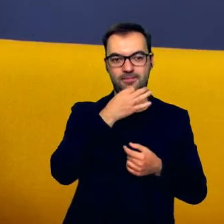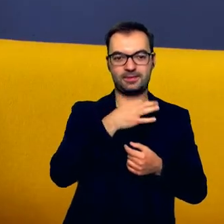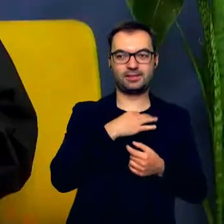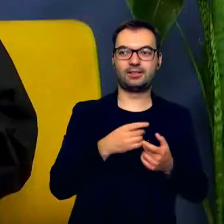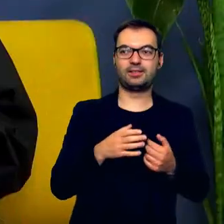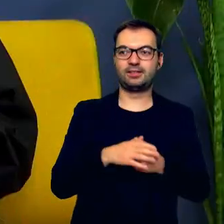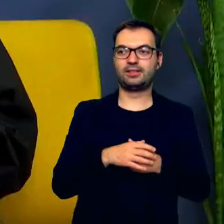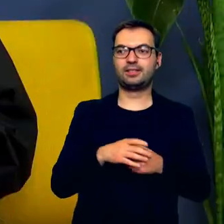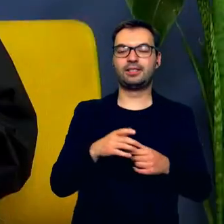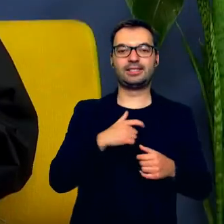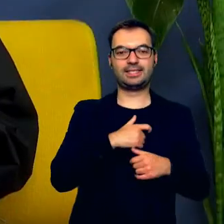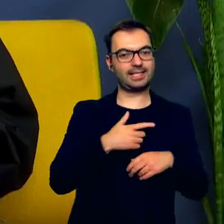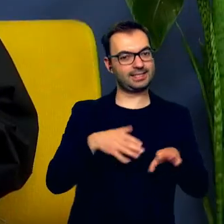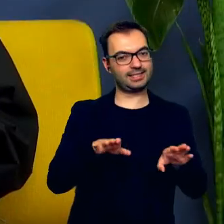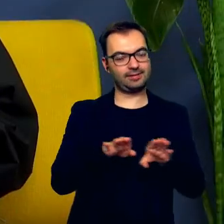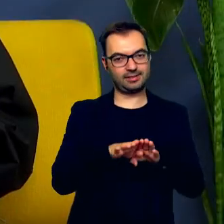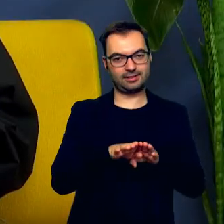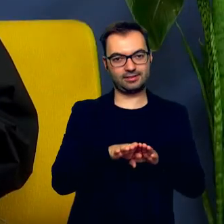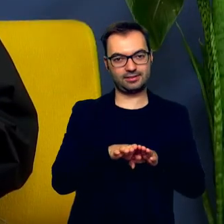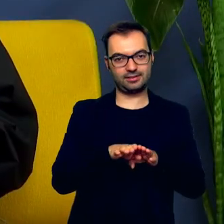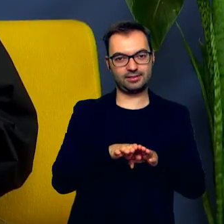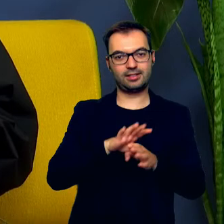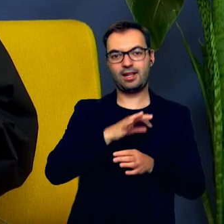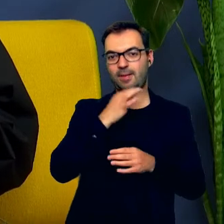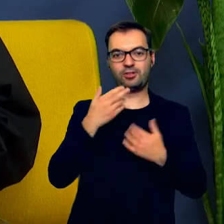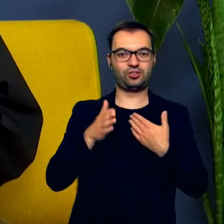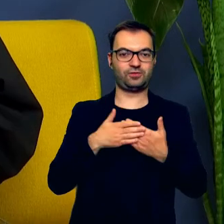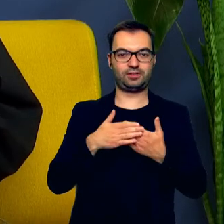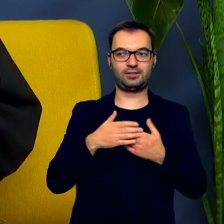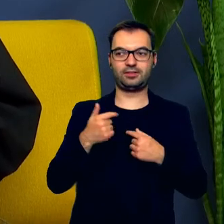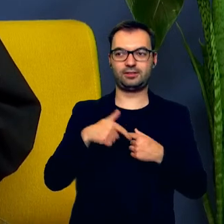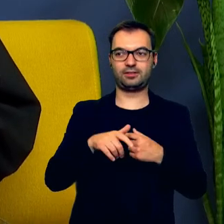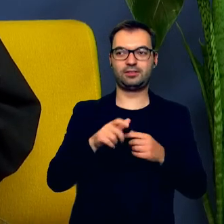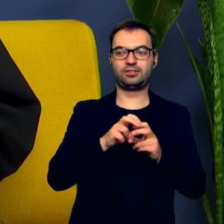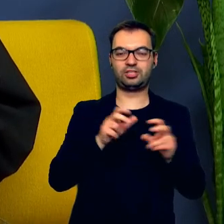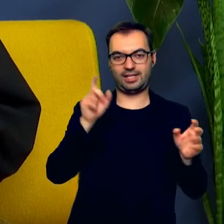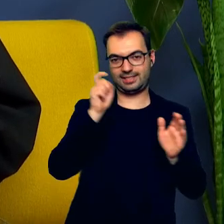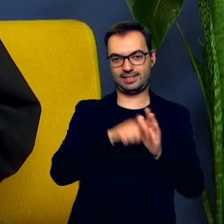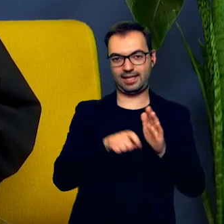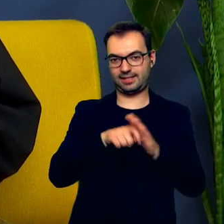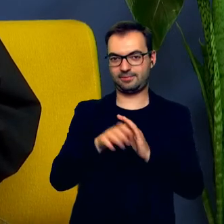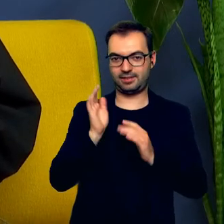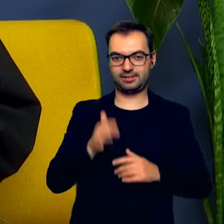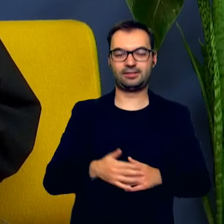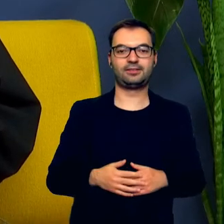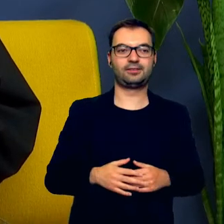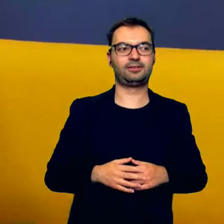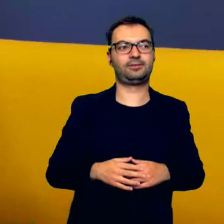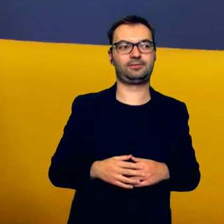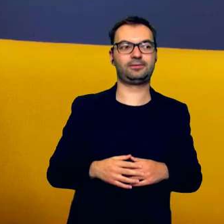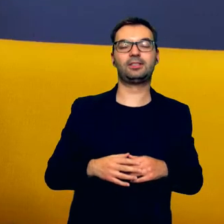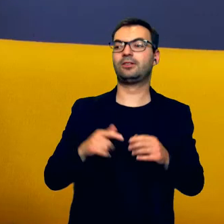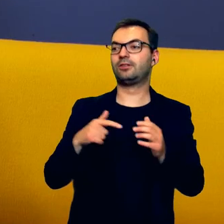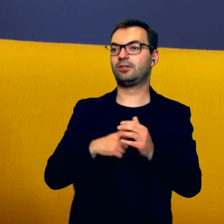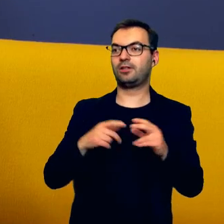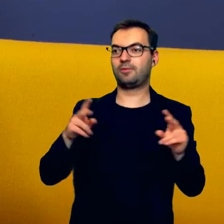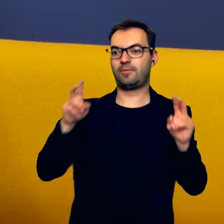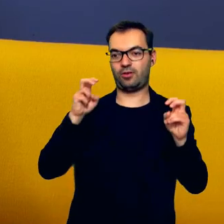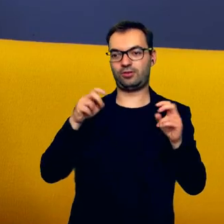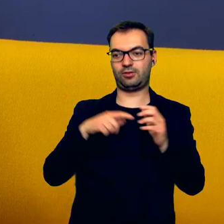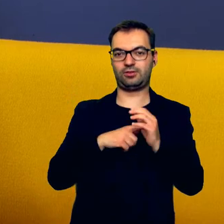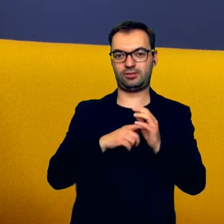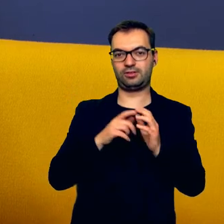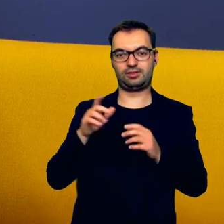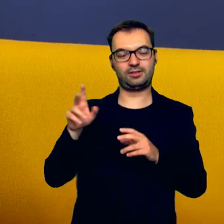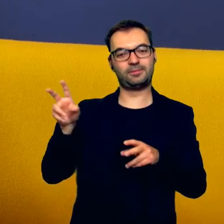pytanie. Zamknijcie wasze serca staranniej niż wasze drzwi. Nadchodzą czasy zdrady. To jest motto